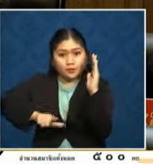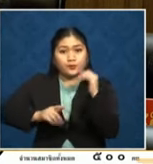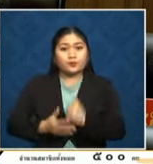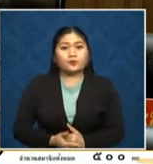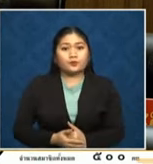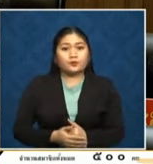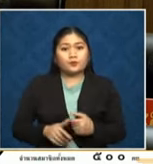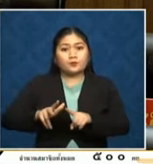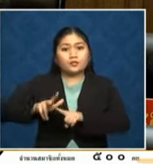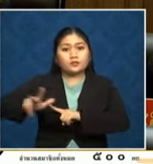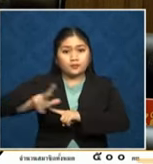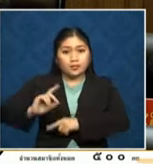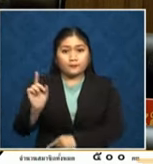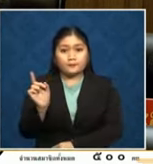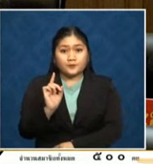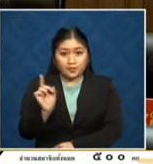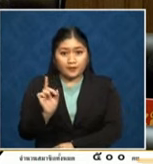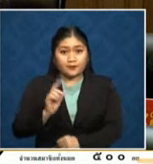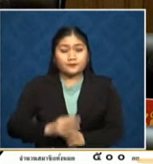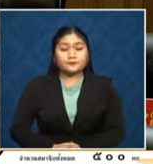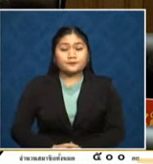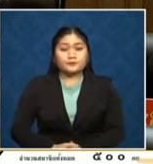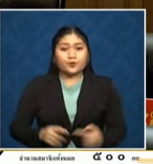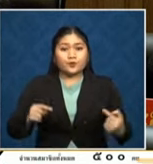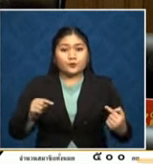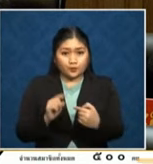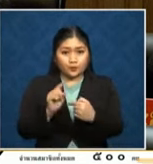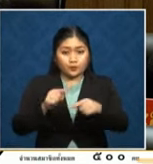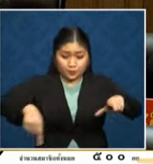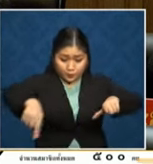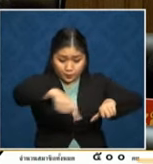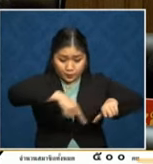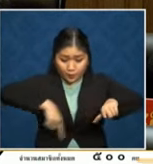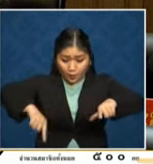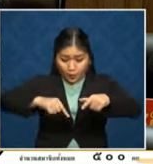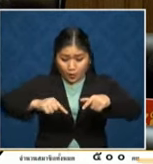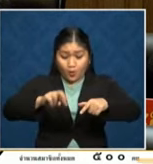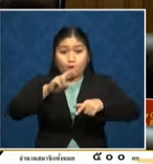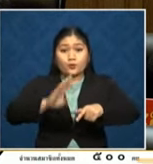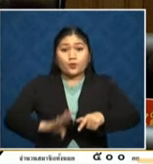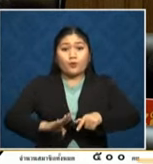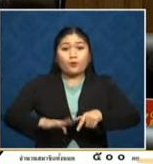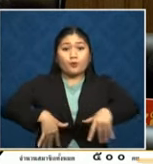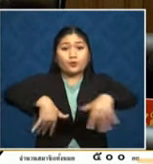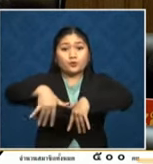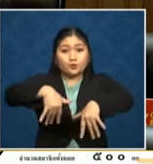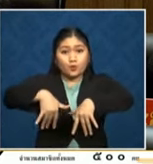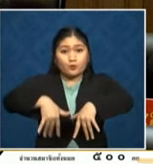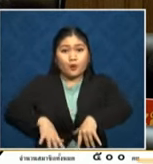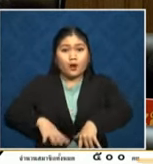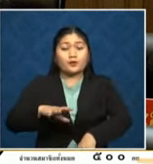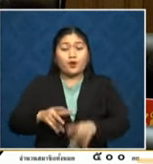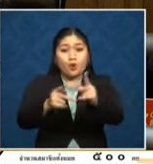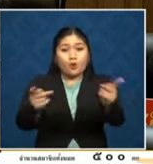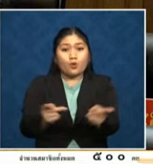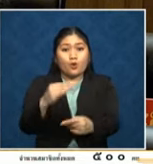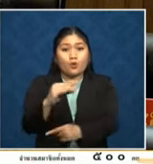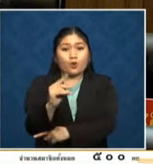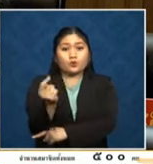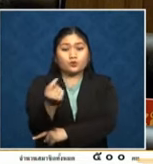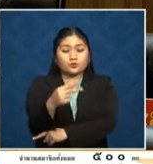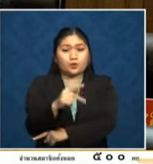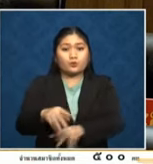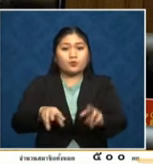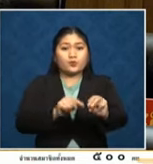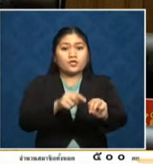พื้นที่ที่3นะคะก็คือเป็นพื้นที่ของระบบประปาหมู่บ้านบ้านเกาะโจดนะคะหมู่ที่10ตำบ